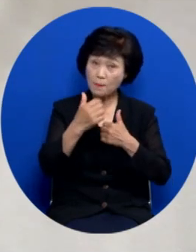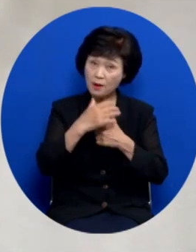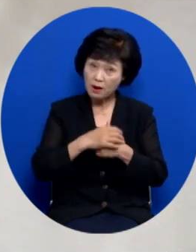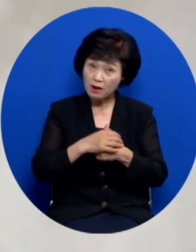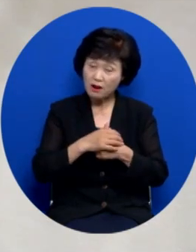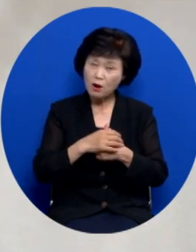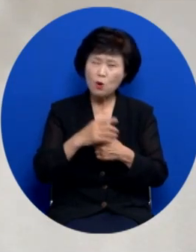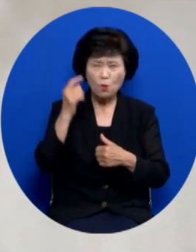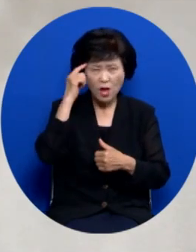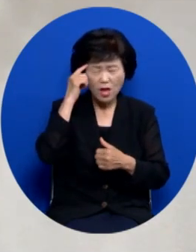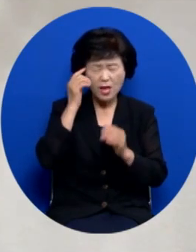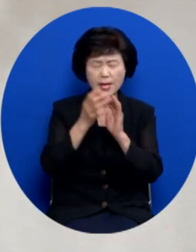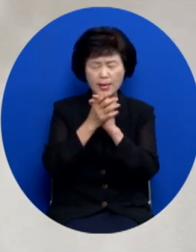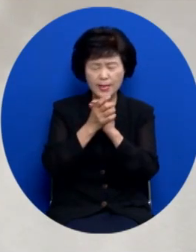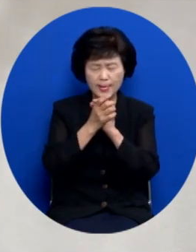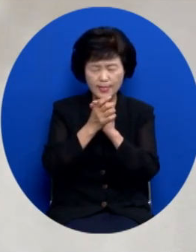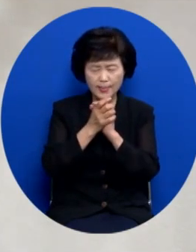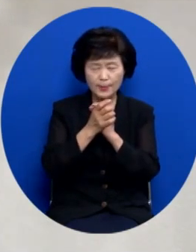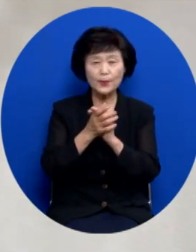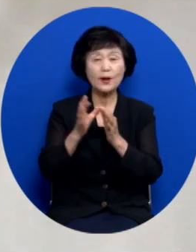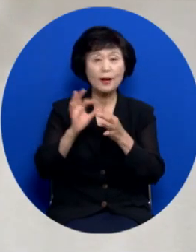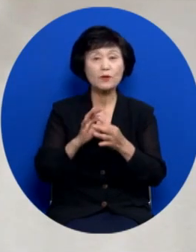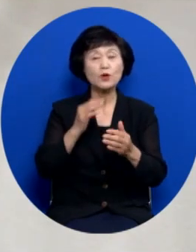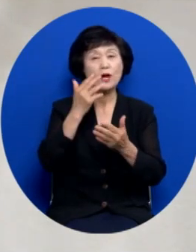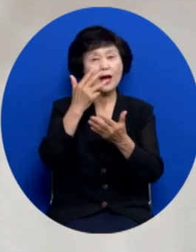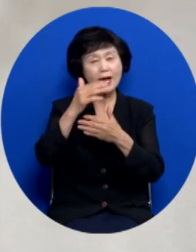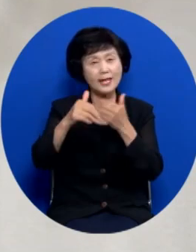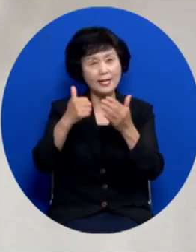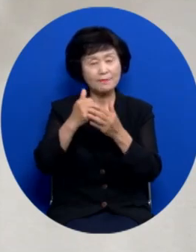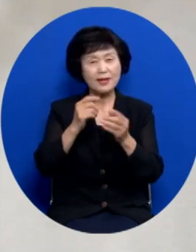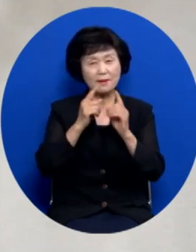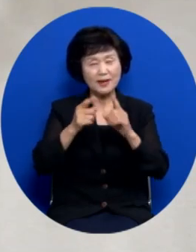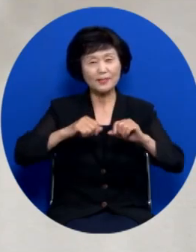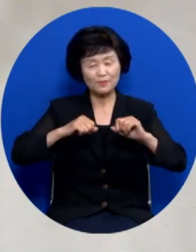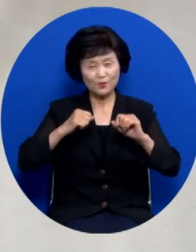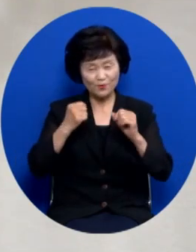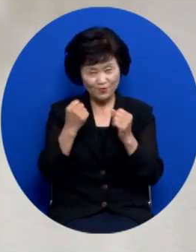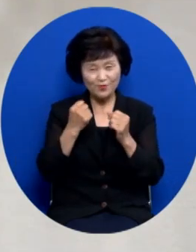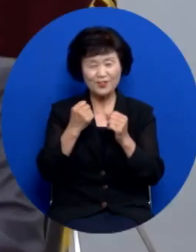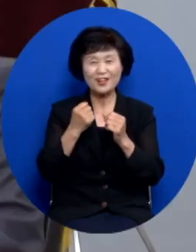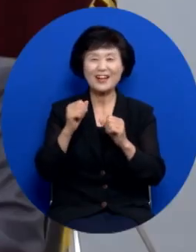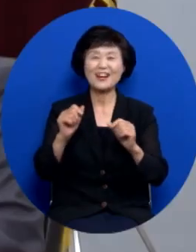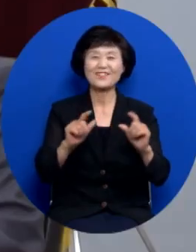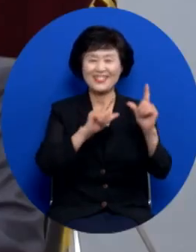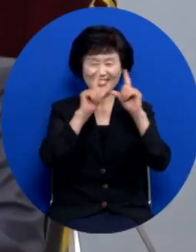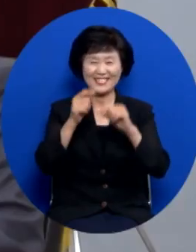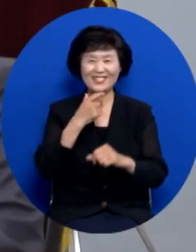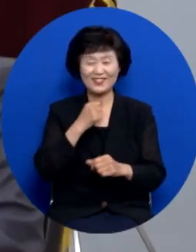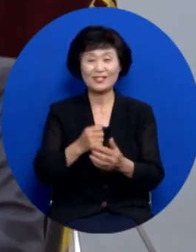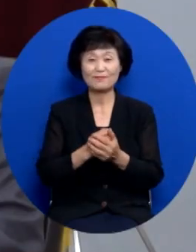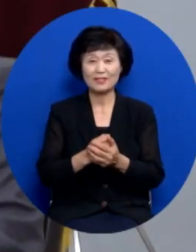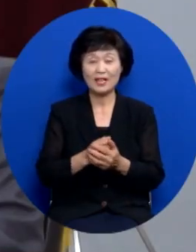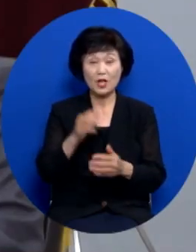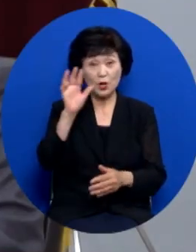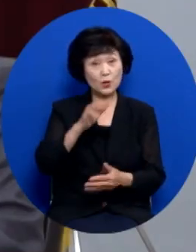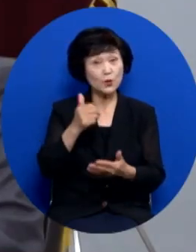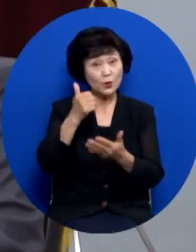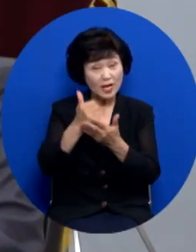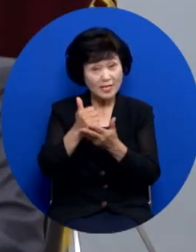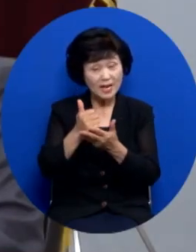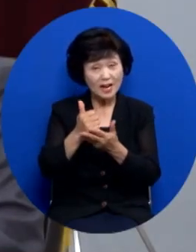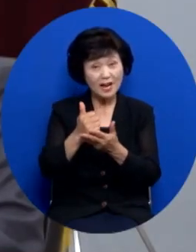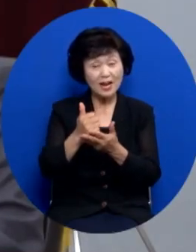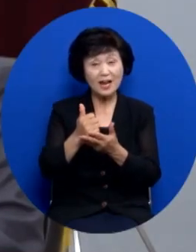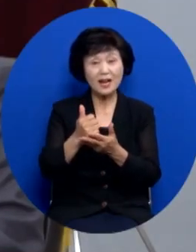하나님께 구하면서 그 하나님의 부르심 따라 끝까지 뚜벅뚜벅 걸어가 보려고 합니다. 예. 총회장으로서 이 총회 발전을 위해서